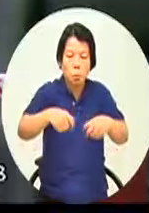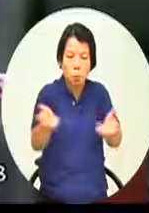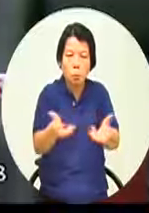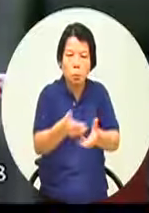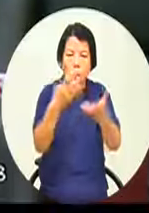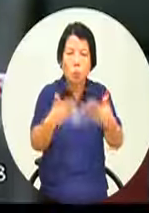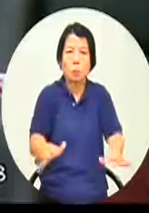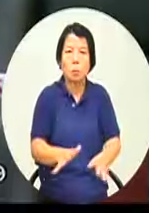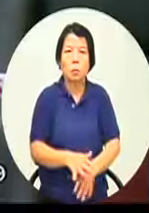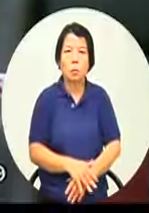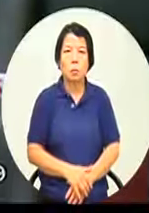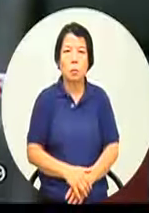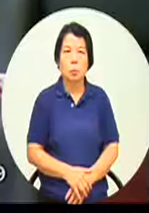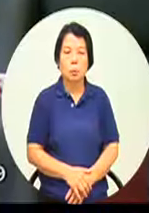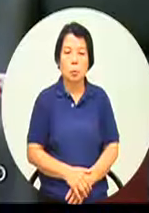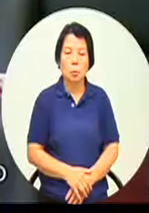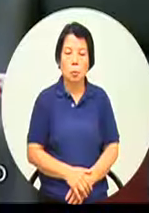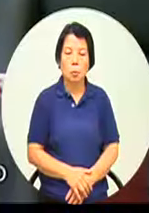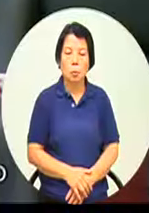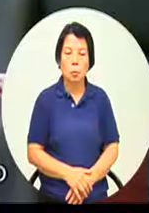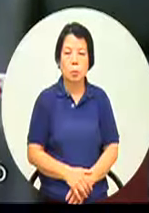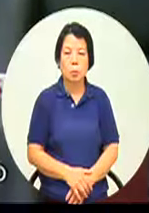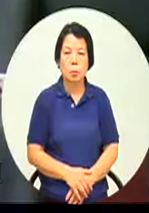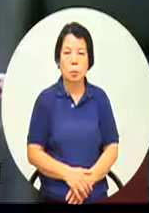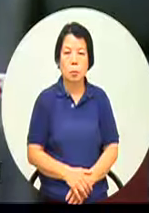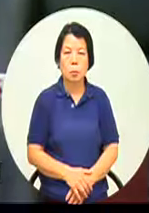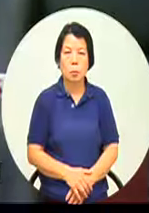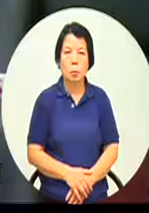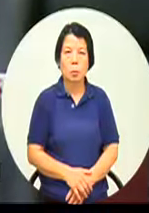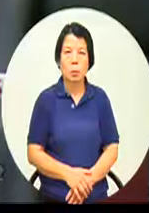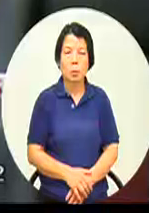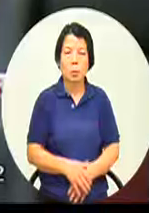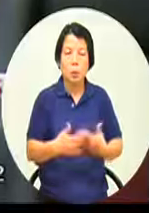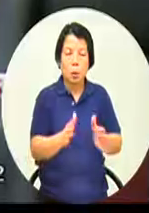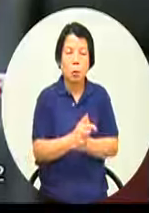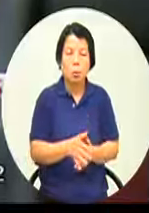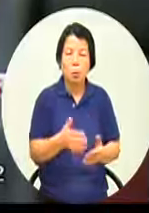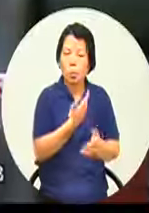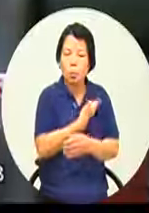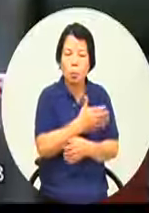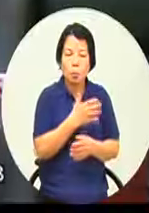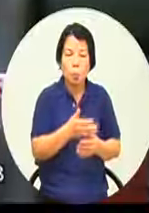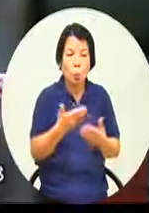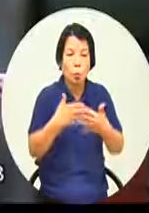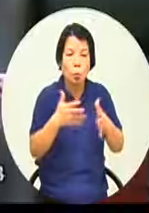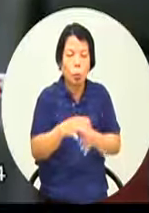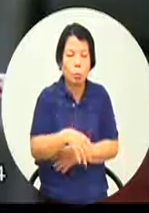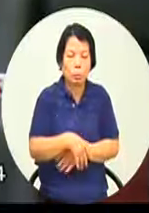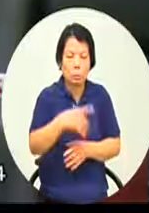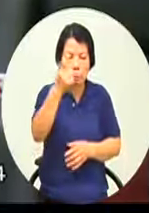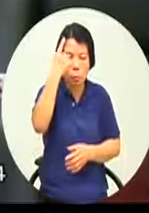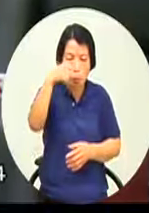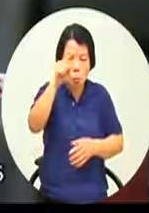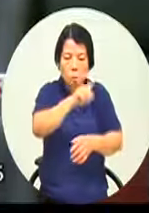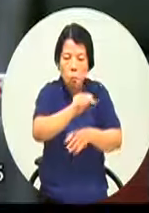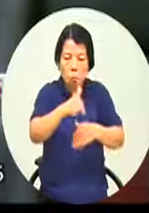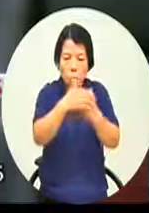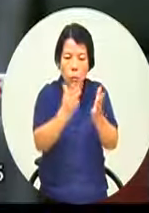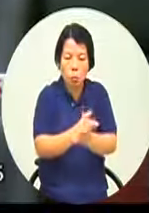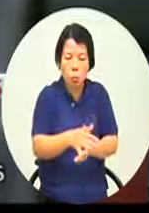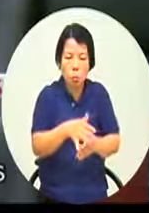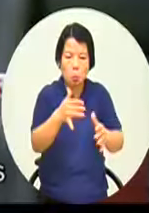边哦，我是希望说哦，不要在我们的古迹再泡水，因为在看这个地图哦，就是从那